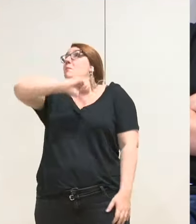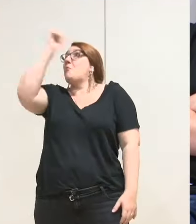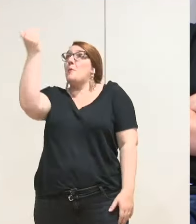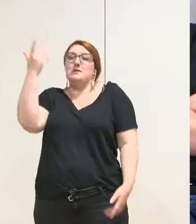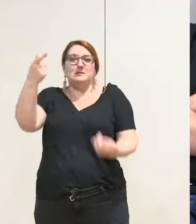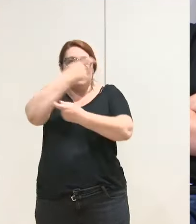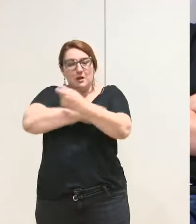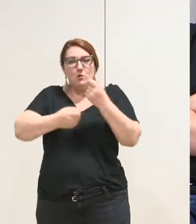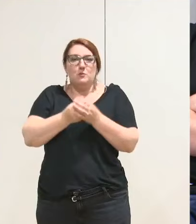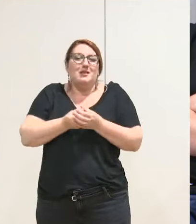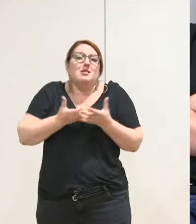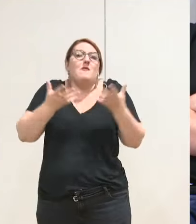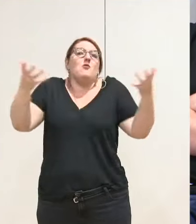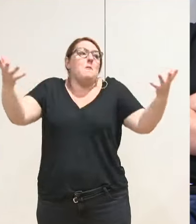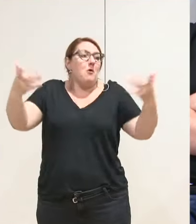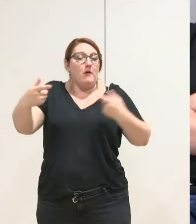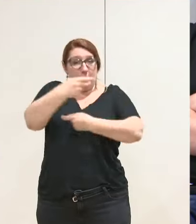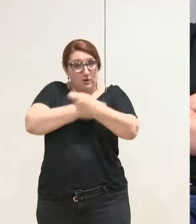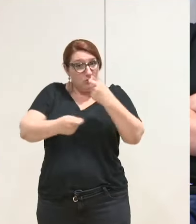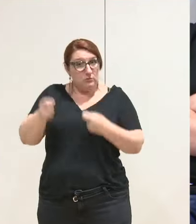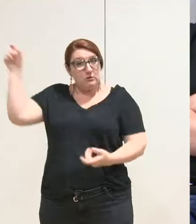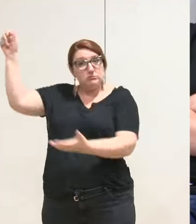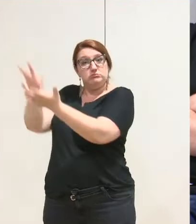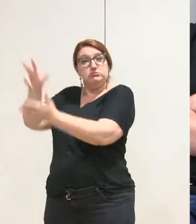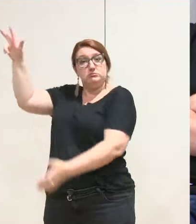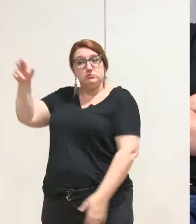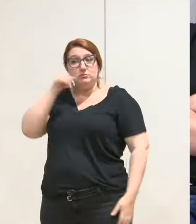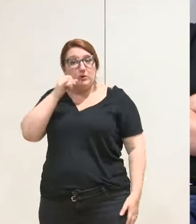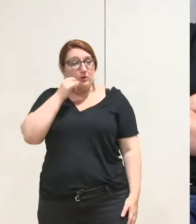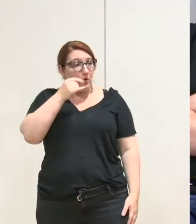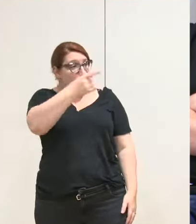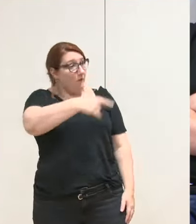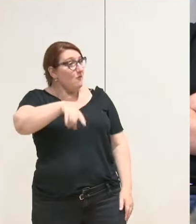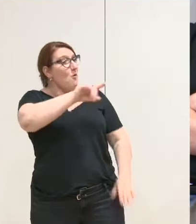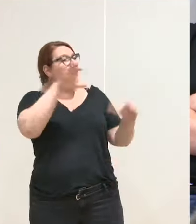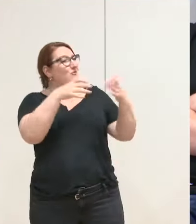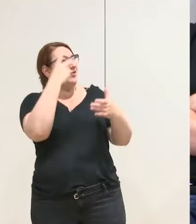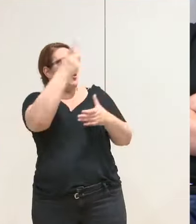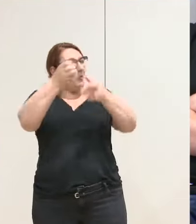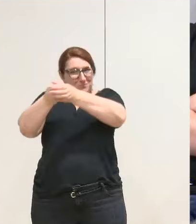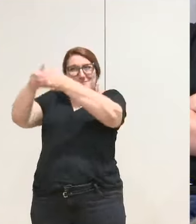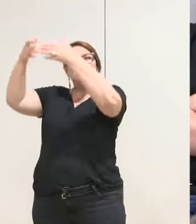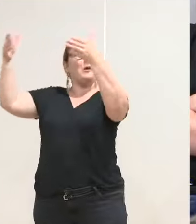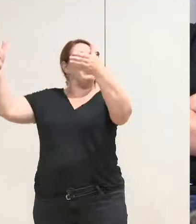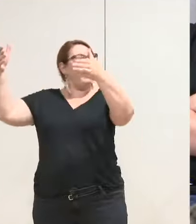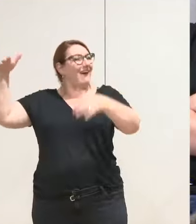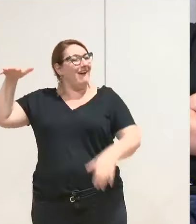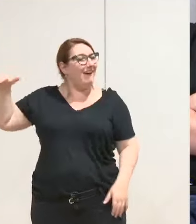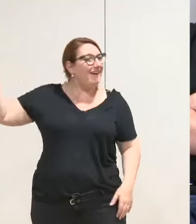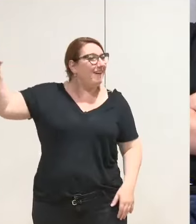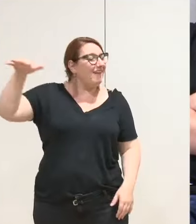pas encore acté alors même que vous y êtes majoritaire largement et associé n'a pas encore acté le fait que